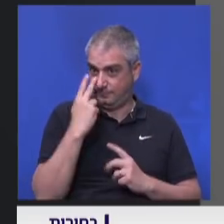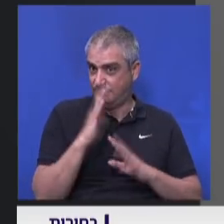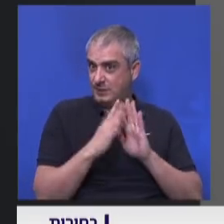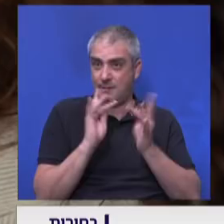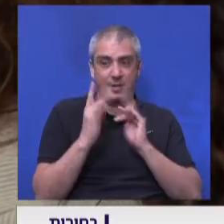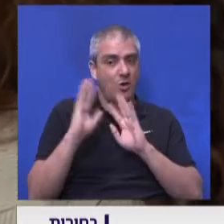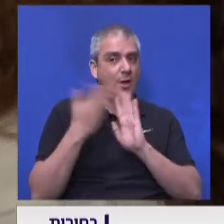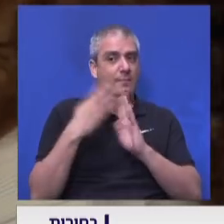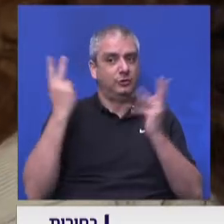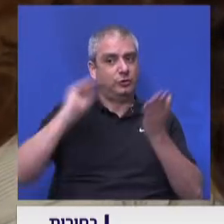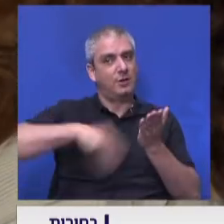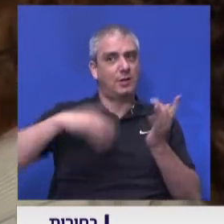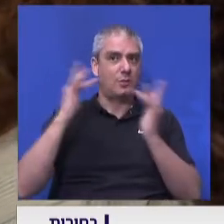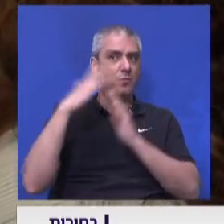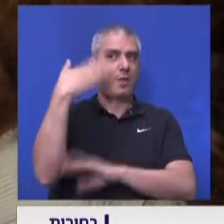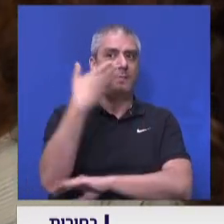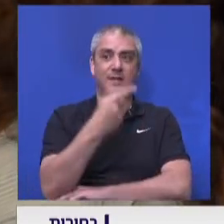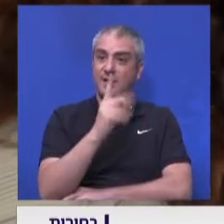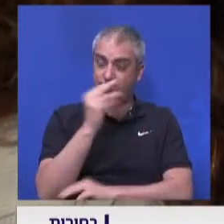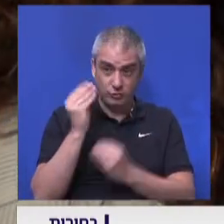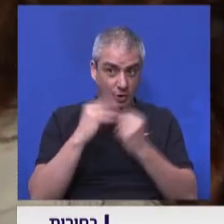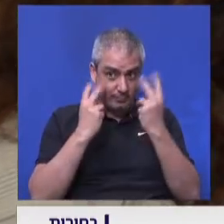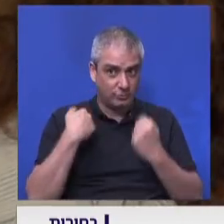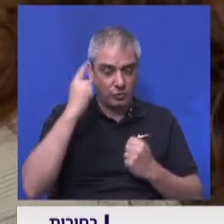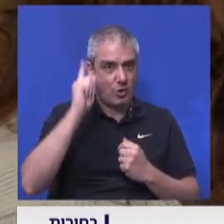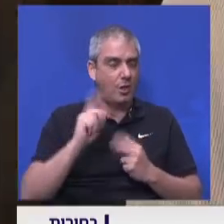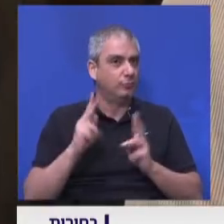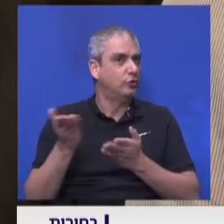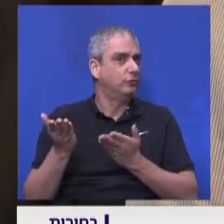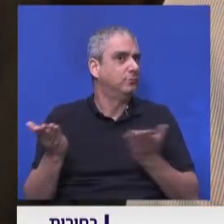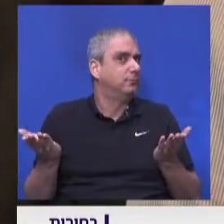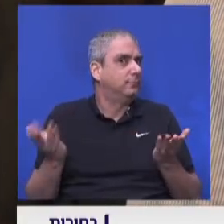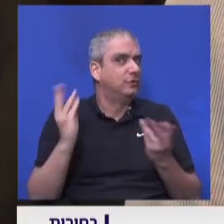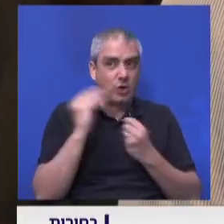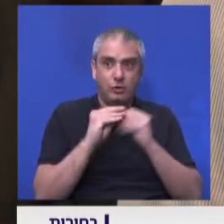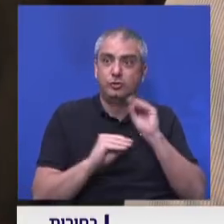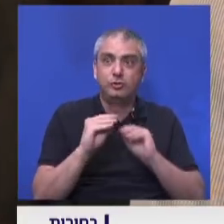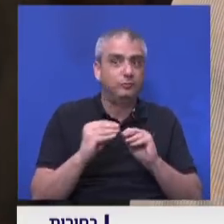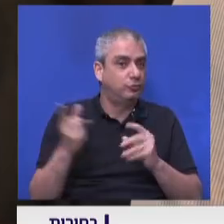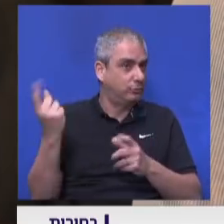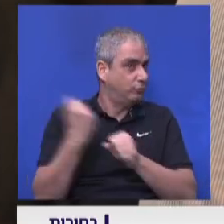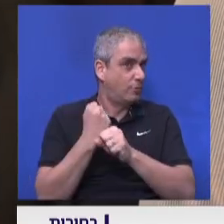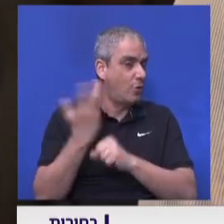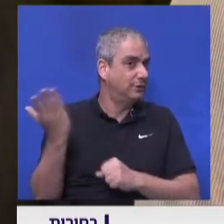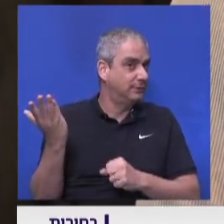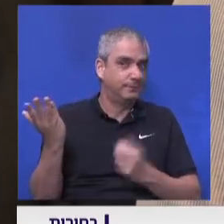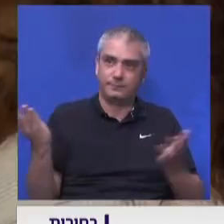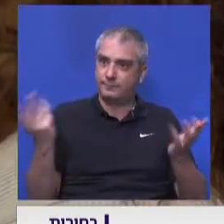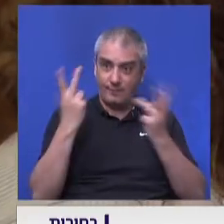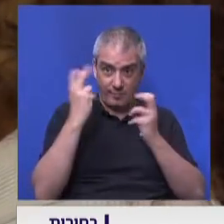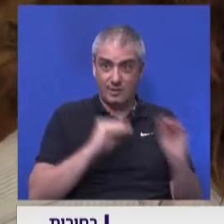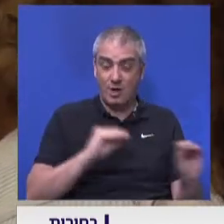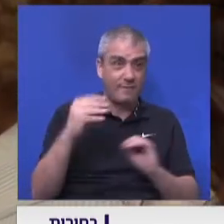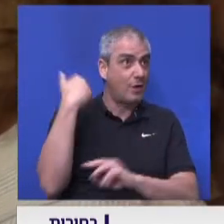שנחתם מול המדינה. האם יש פה עוד מידע שאנחנו לא יודעים עליו שקיים? האם יש פה עוד שימושים שעושים בהם? האם המידע הזה עובר מחוץ למדינה למרות שהוא לא